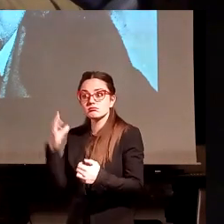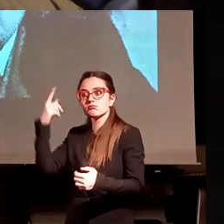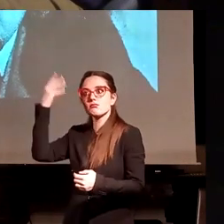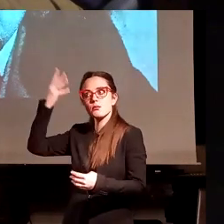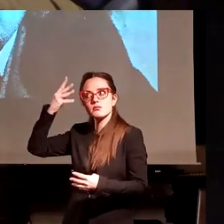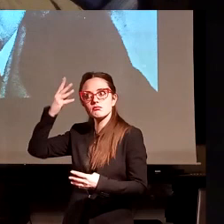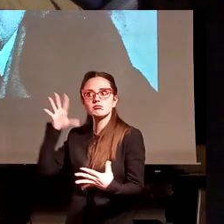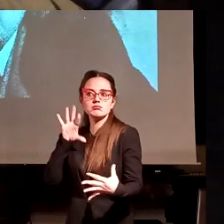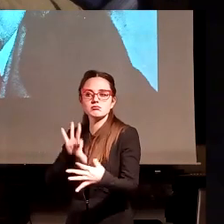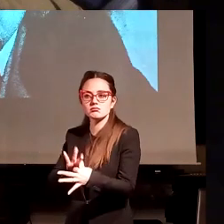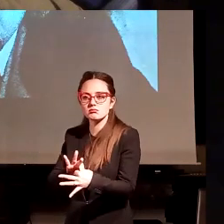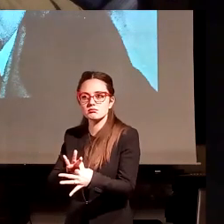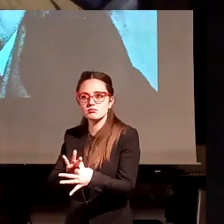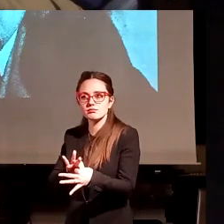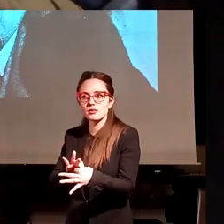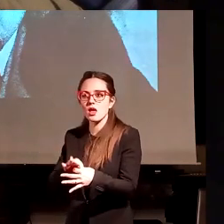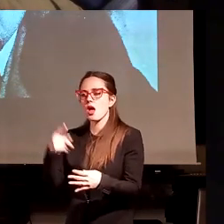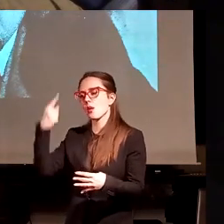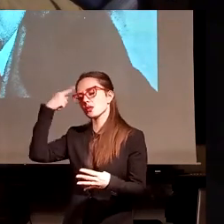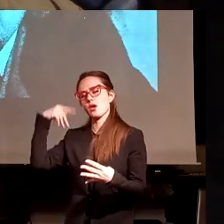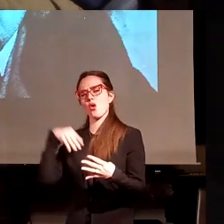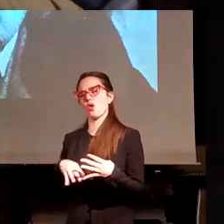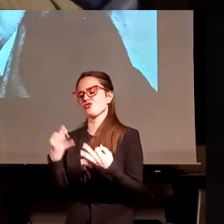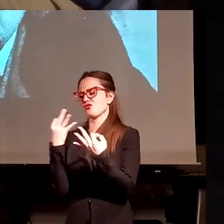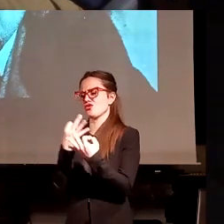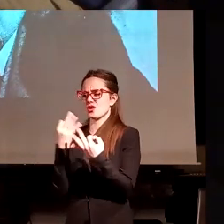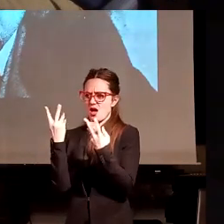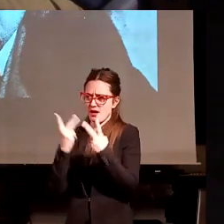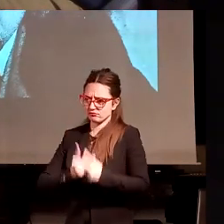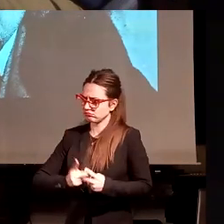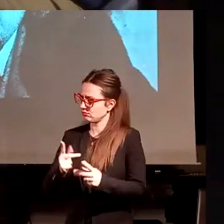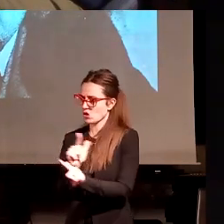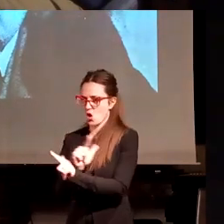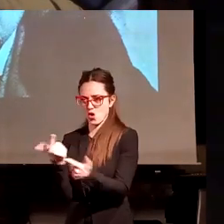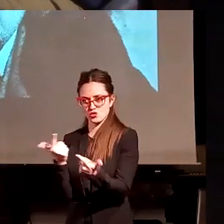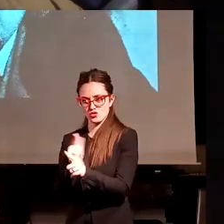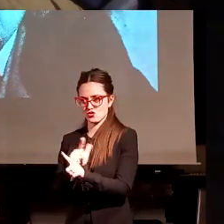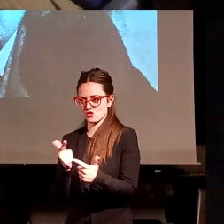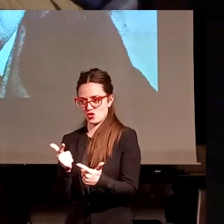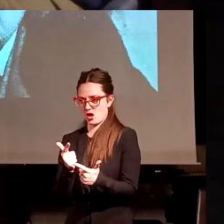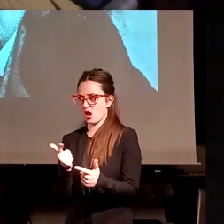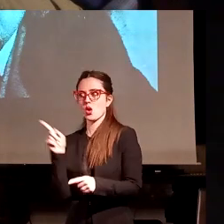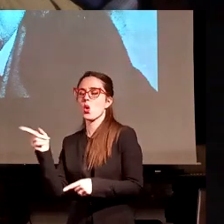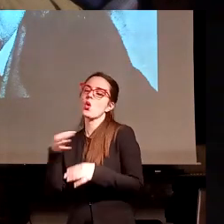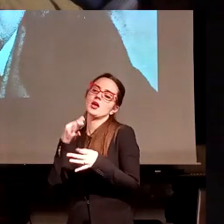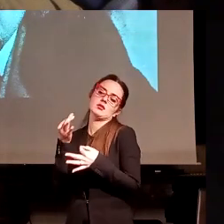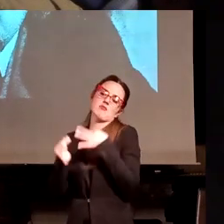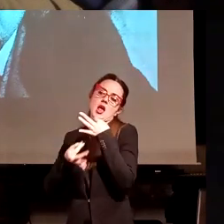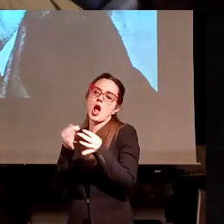particolarissima niente psicologia reale la descrizione si sentiva così non ma